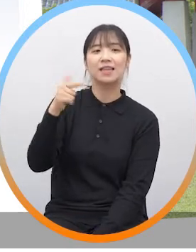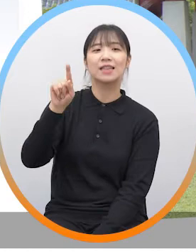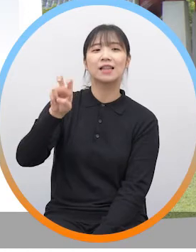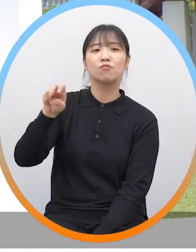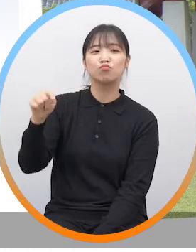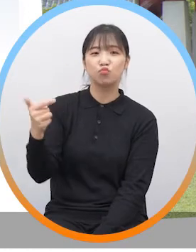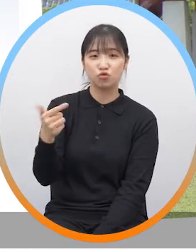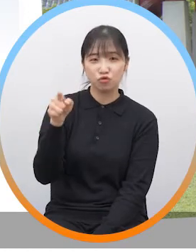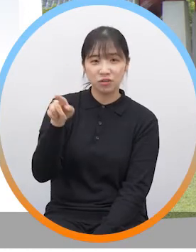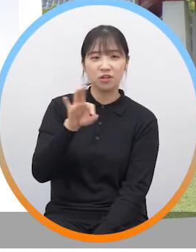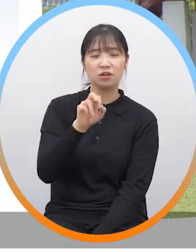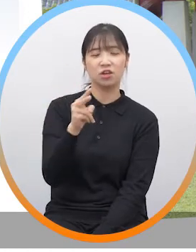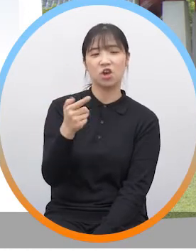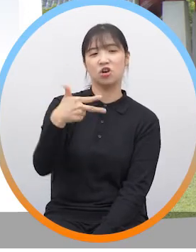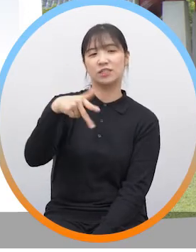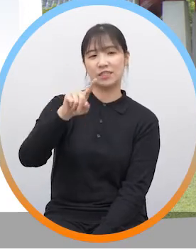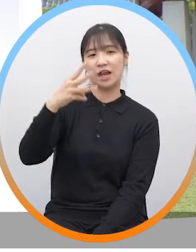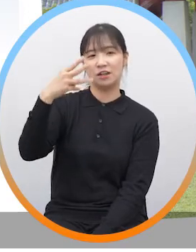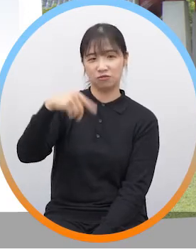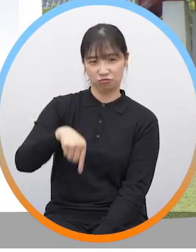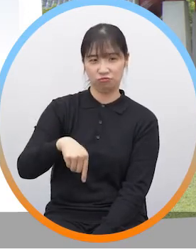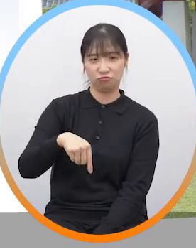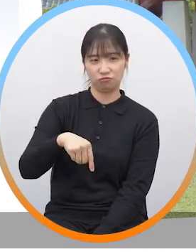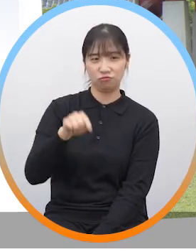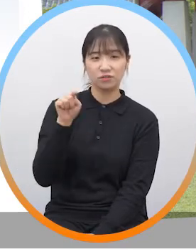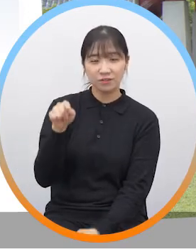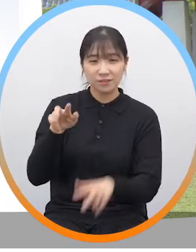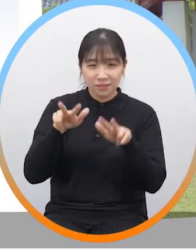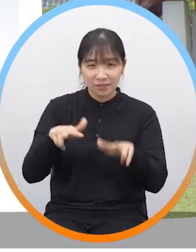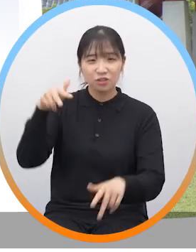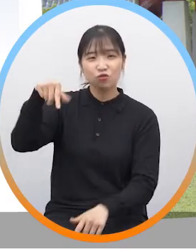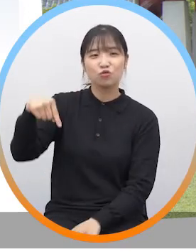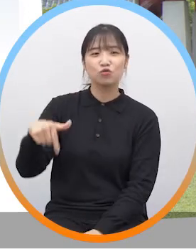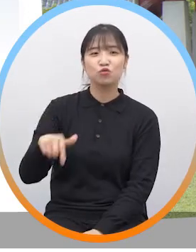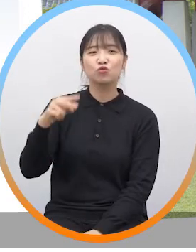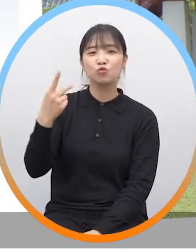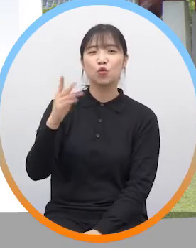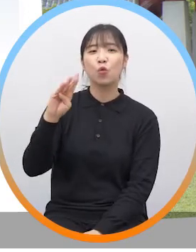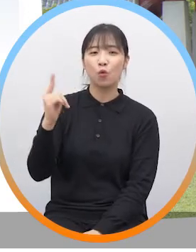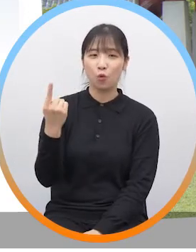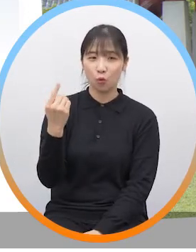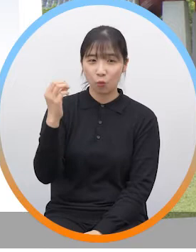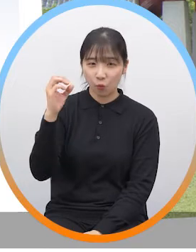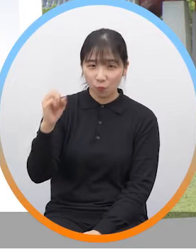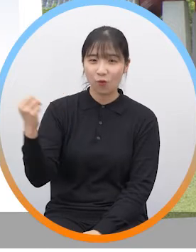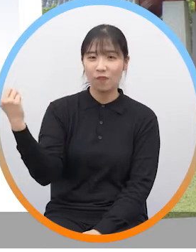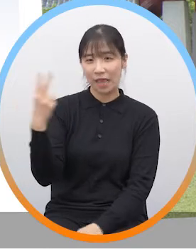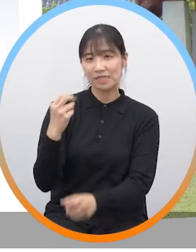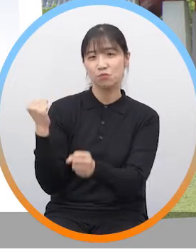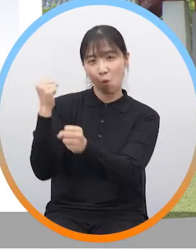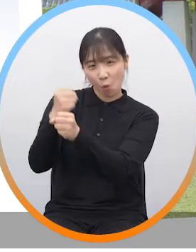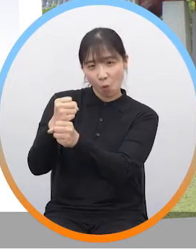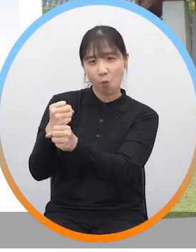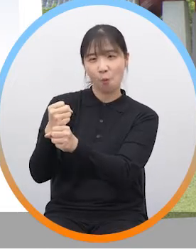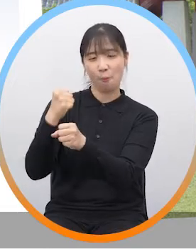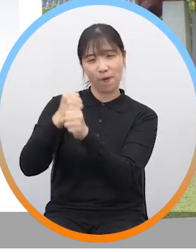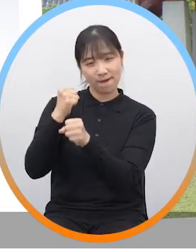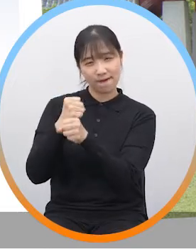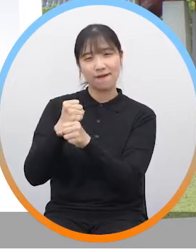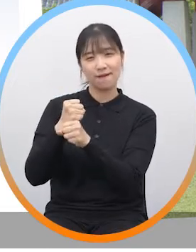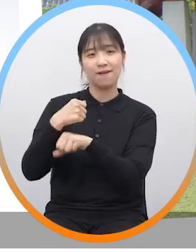남문이 연자루였습니다. 물론 그 연자루는 지금 죽두봉에 다시 복원한다고